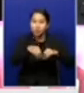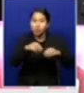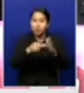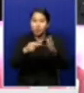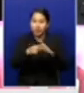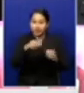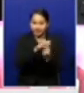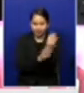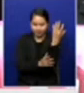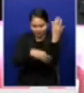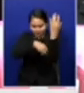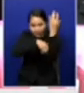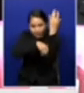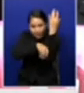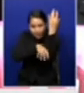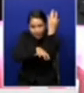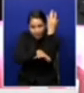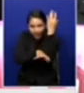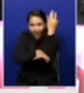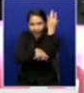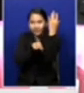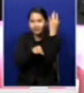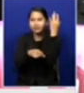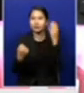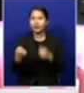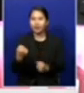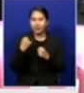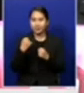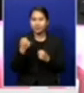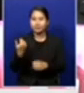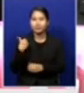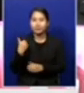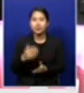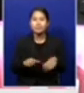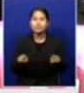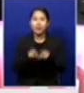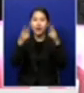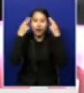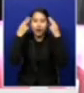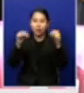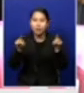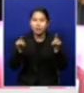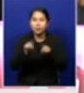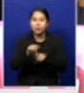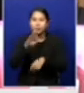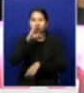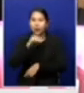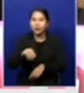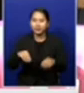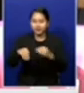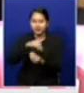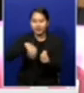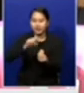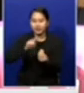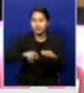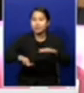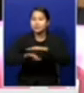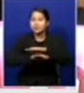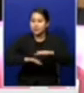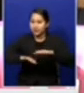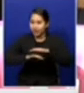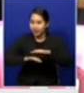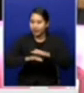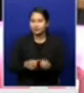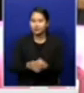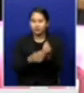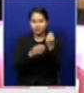งซึ่งนั่นก็หมายถึงในเรื่องของเศรษฐกิจชุมชนตามที่ท่านนายกได้กล่าวว่าเป็นเศรษฐกิจฐานรากลำต้นจำเป็นจะต้องได้รับการสนับสนุนดู